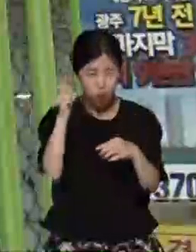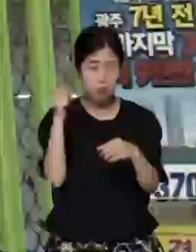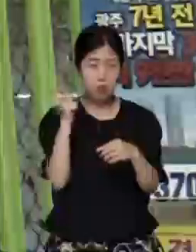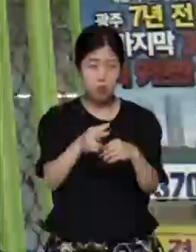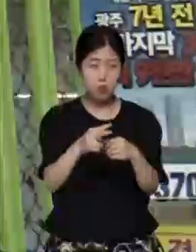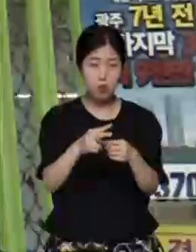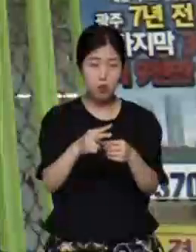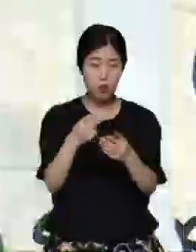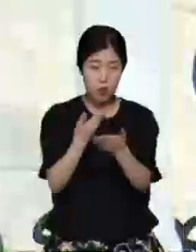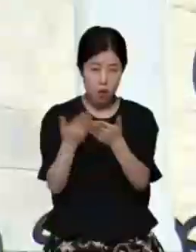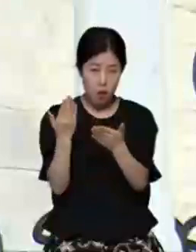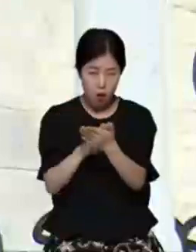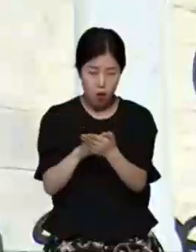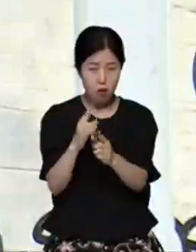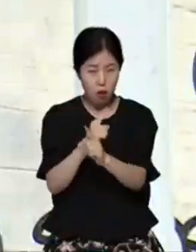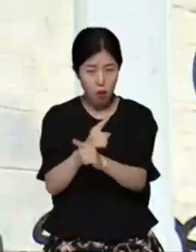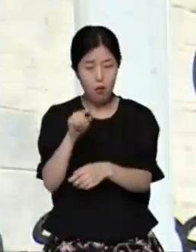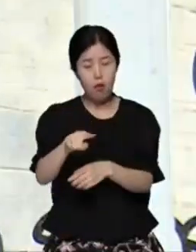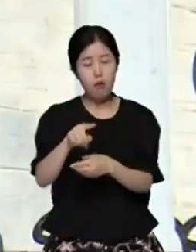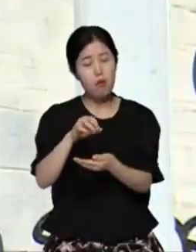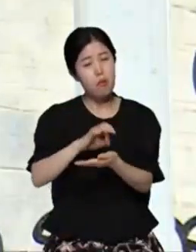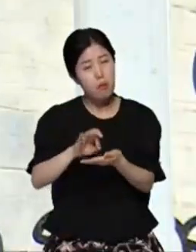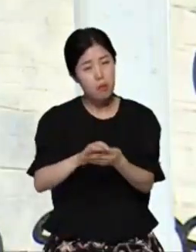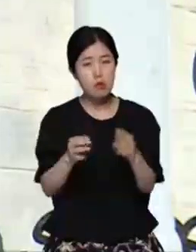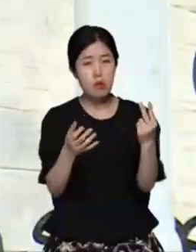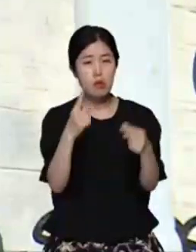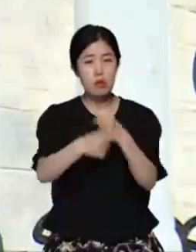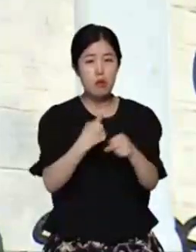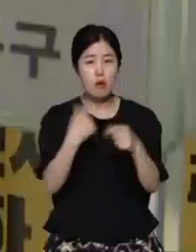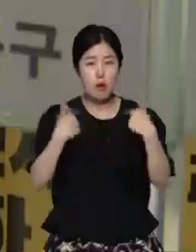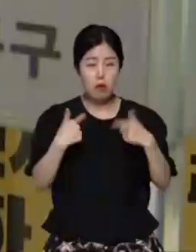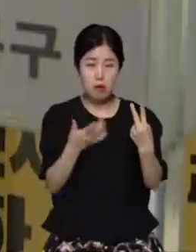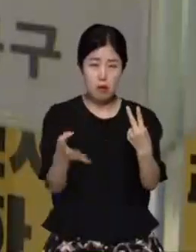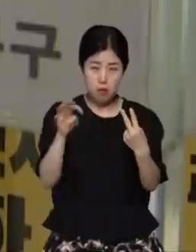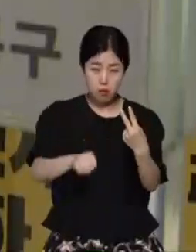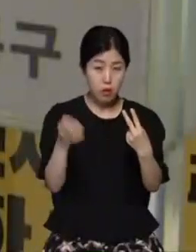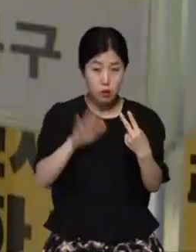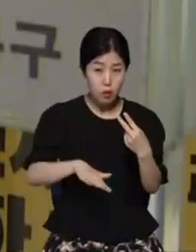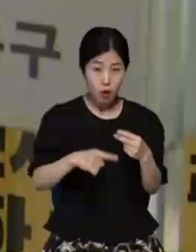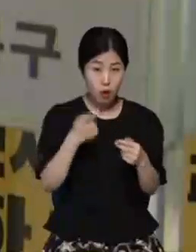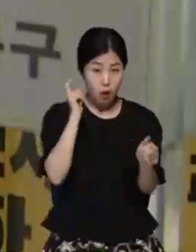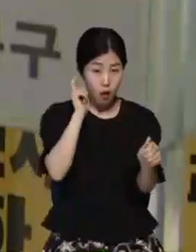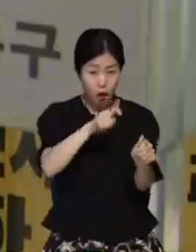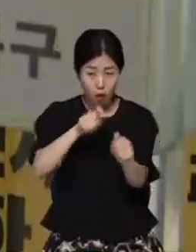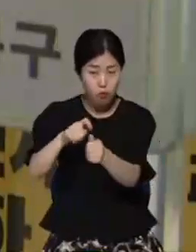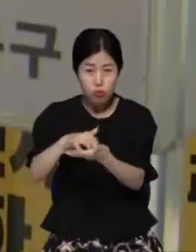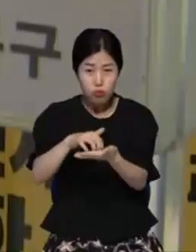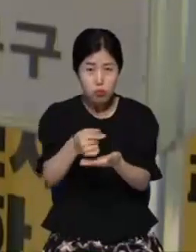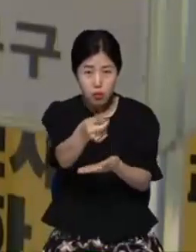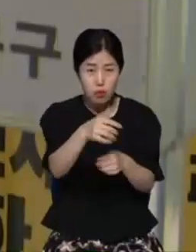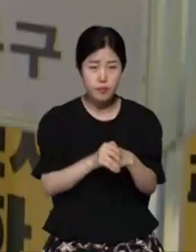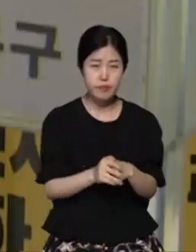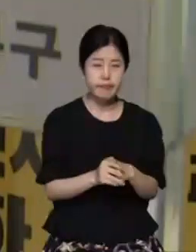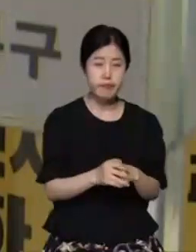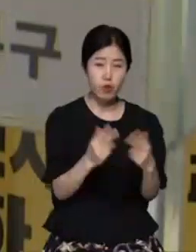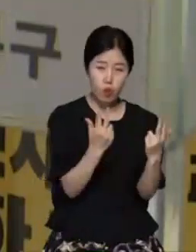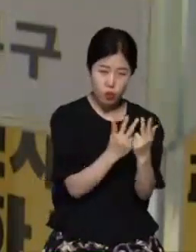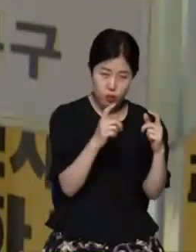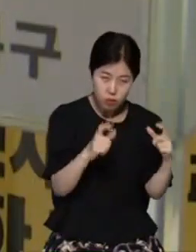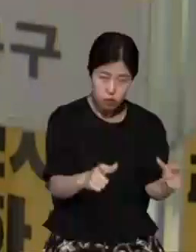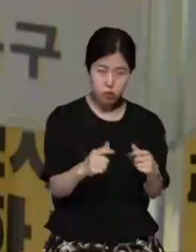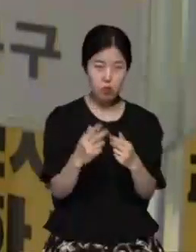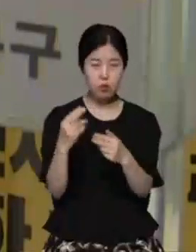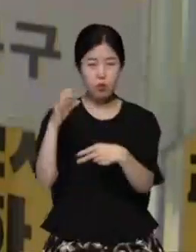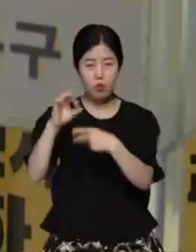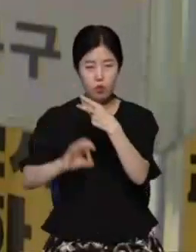듭니다. 하지만 단속 실적은 초라합니다. 광주 북구와 동구의 경우 지난해 기준 적발